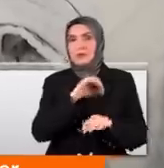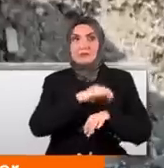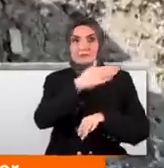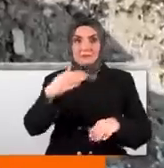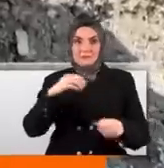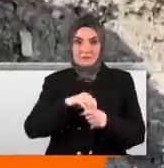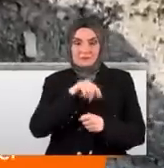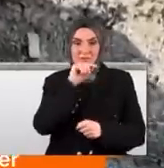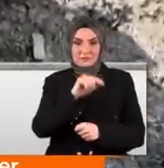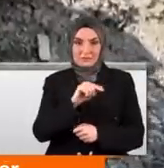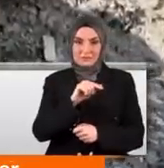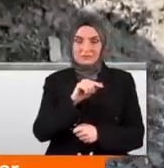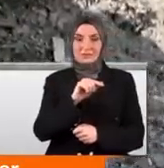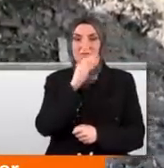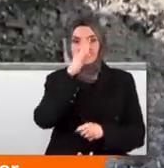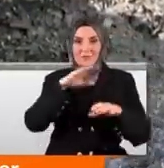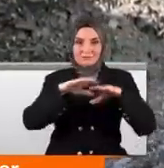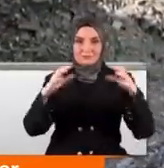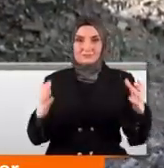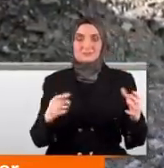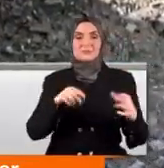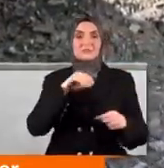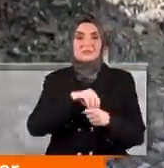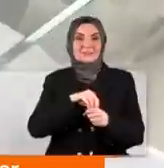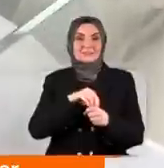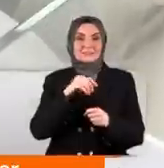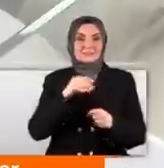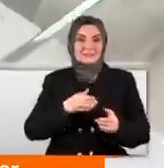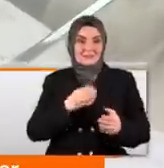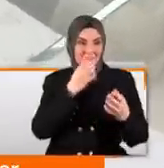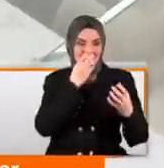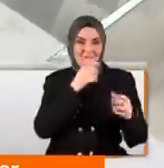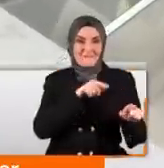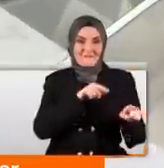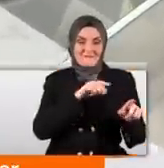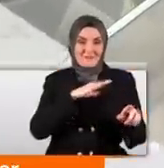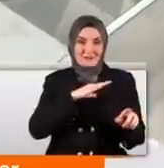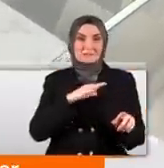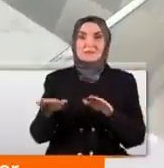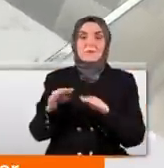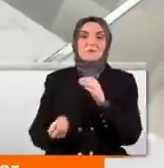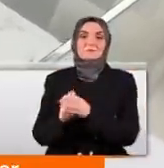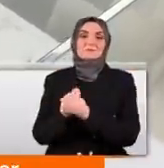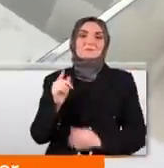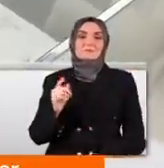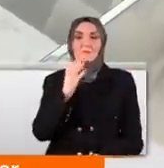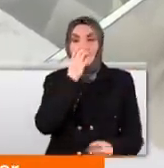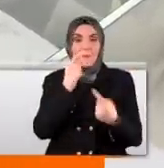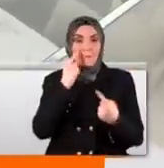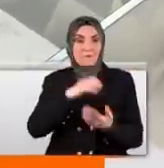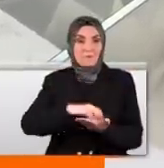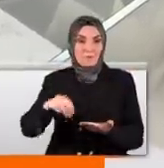hayata gözlerini açtığı binaya ağır hasar verdi. Yoğun bakımdaki bebek durumu onun gibi olanlarla birlikte önce